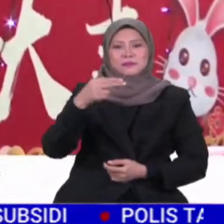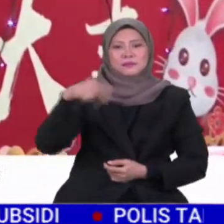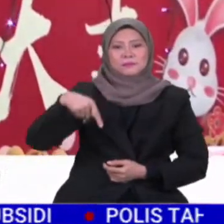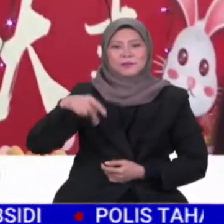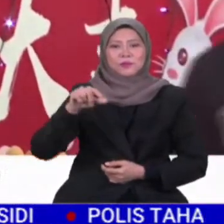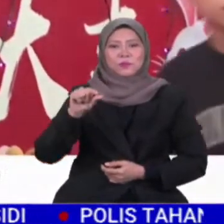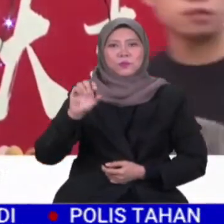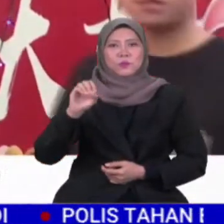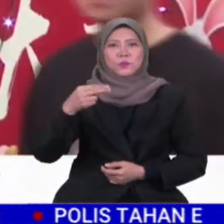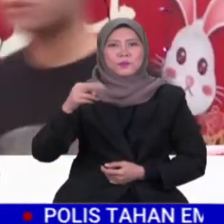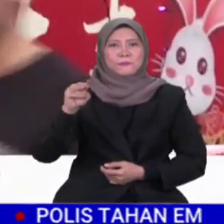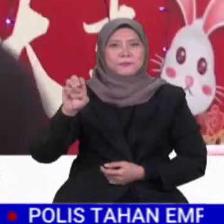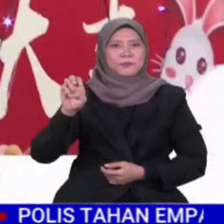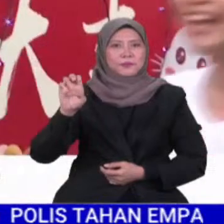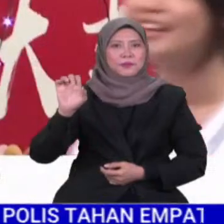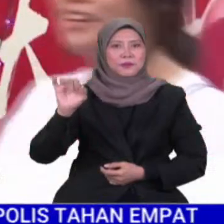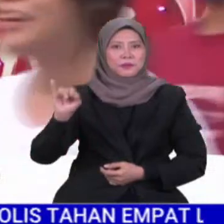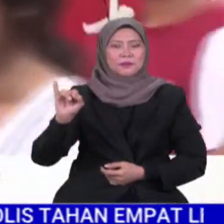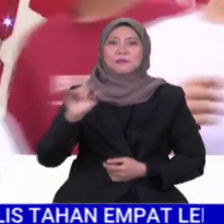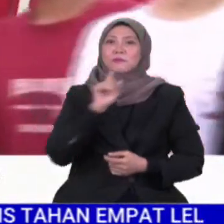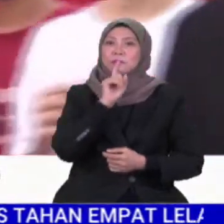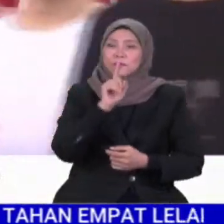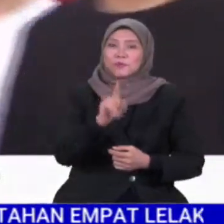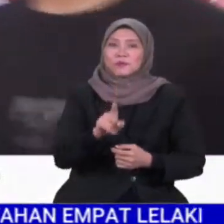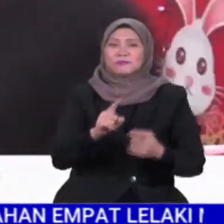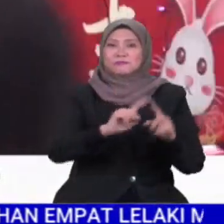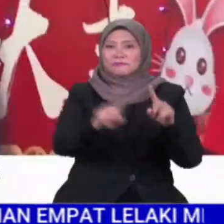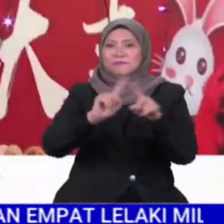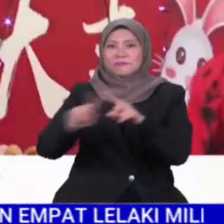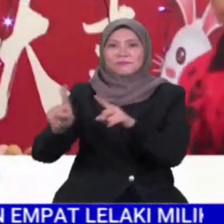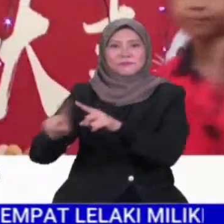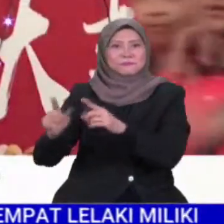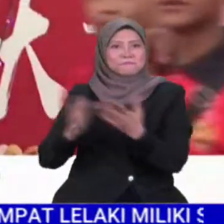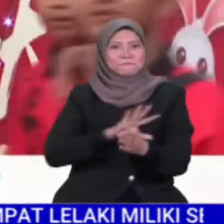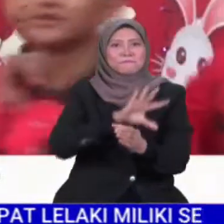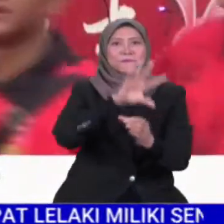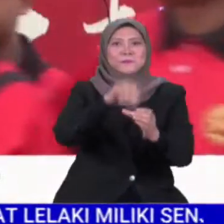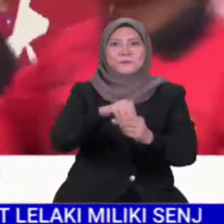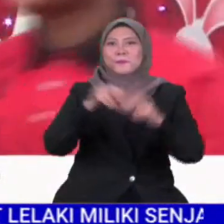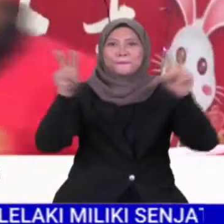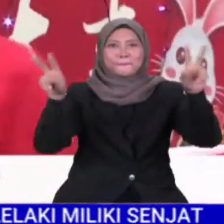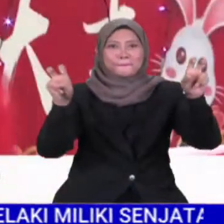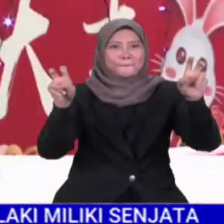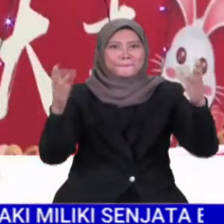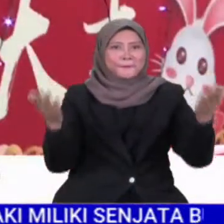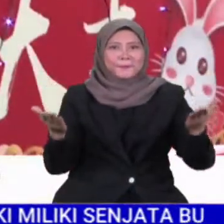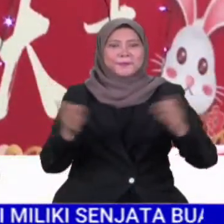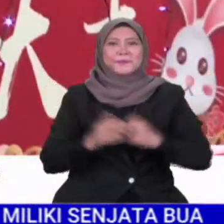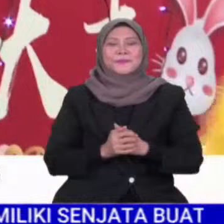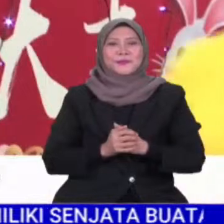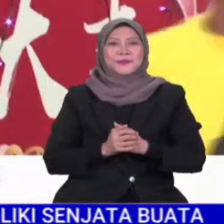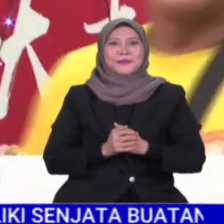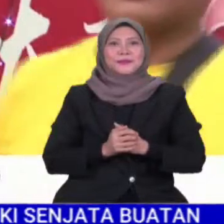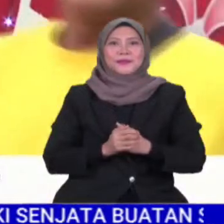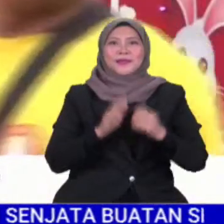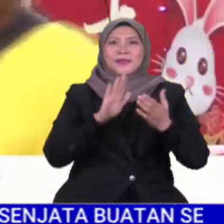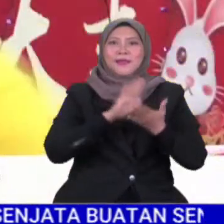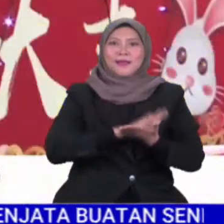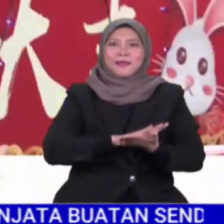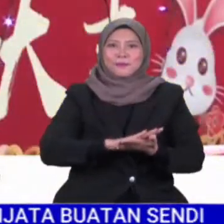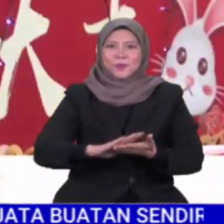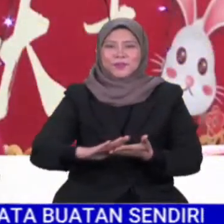lain. Kerana kita melibatkan pelbagai pihak seperti tema kita, iaitu